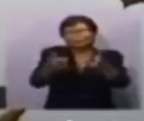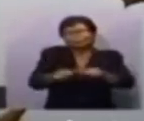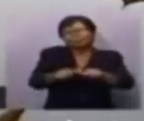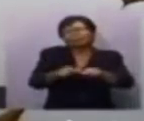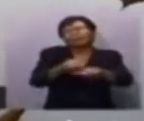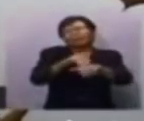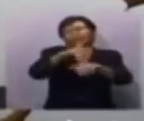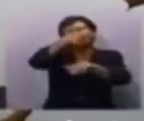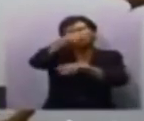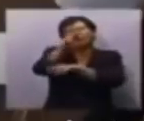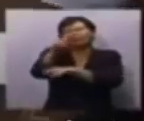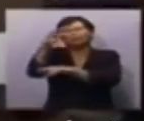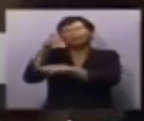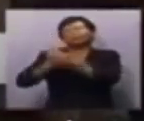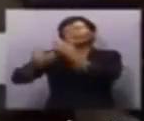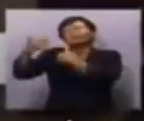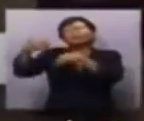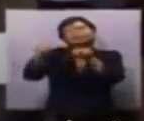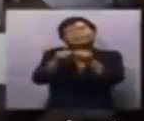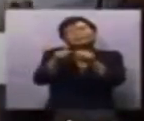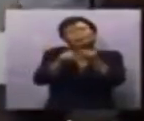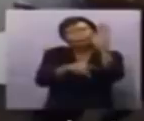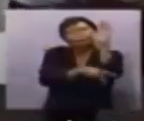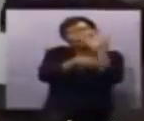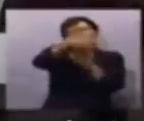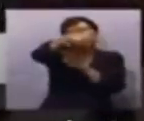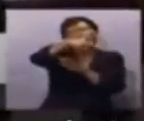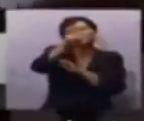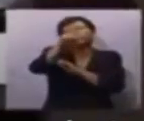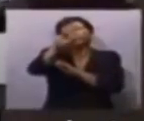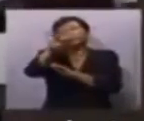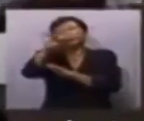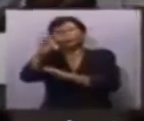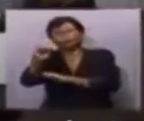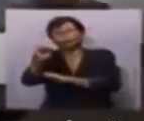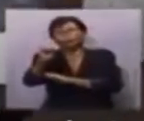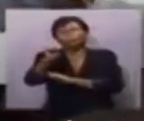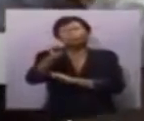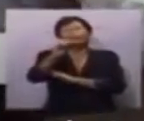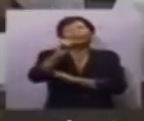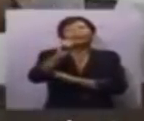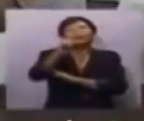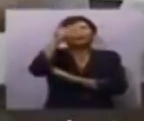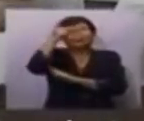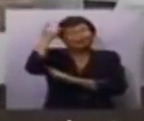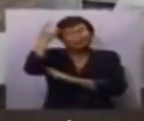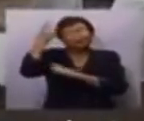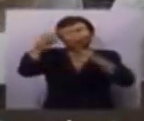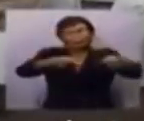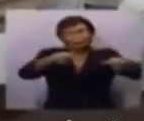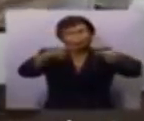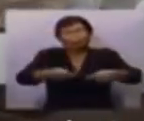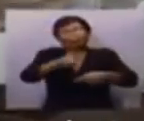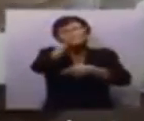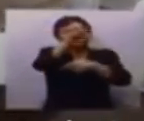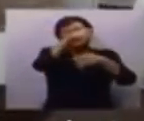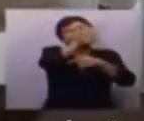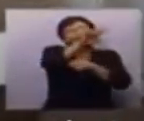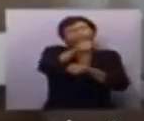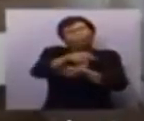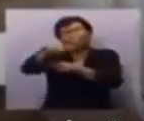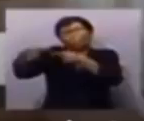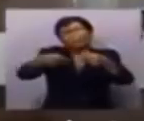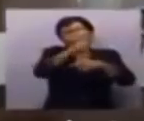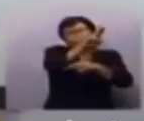pada PRU 13. Dalam pada itu, Parlimen P180 Keningau kali ini pula menyaksikan pertandingan lima penjuru